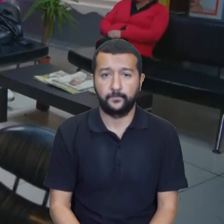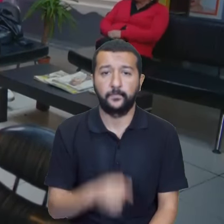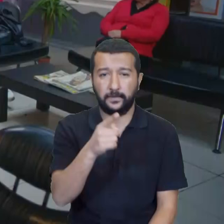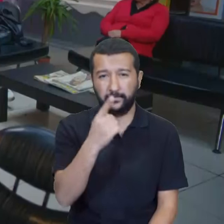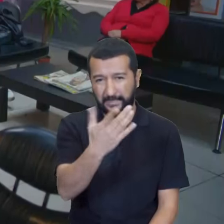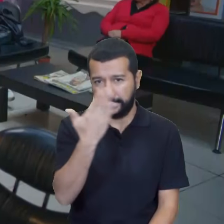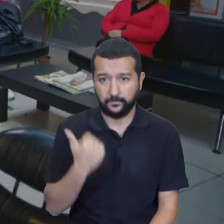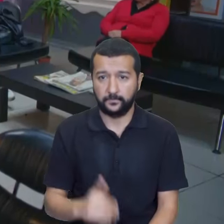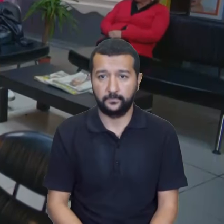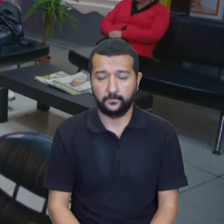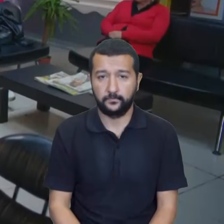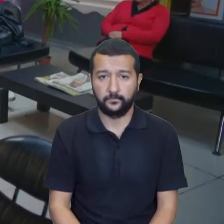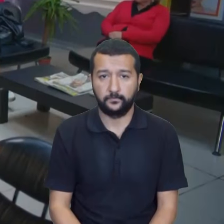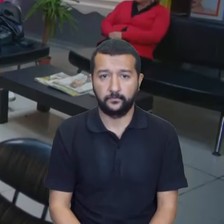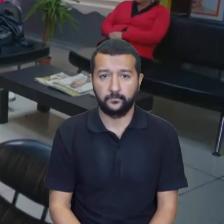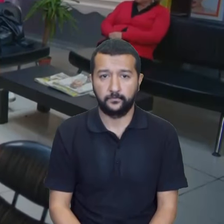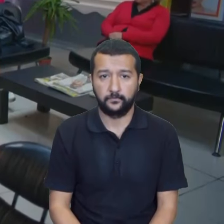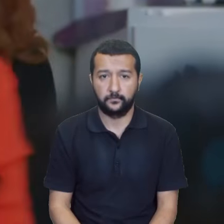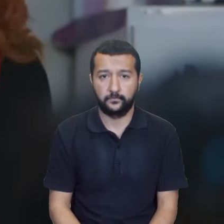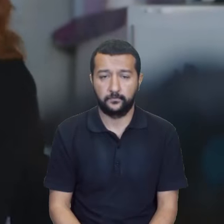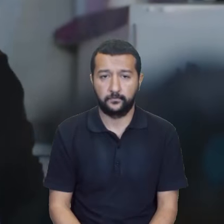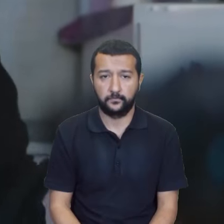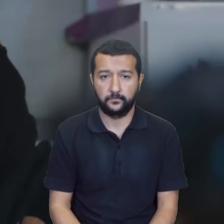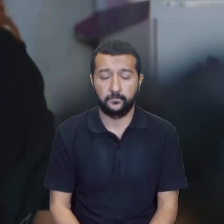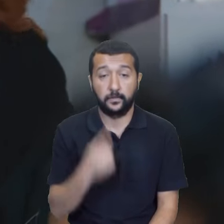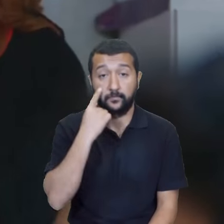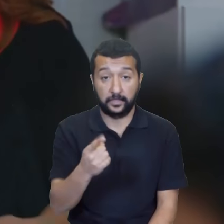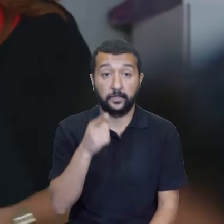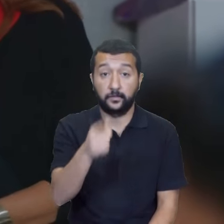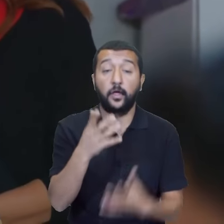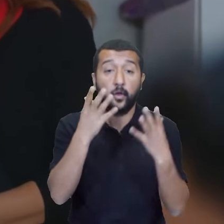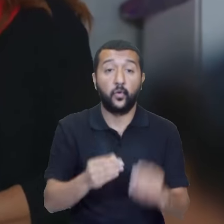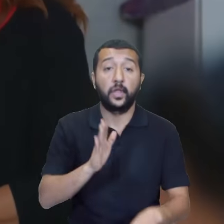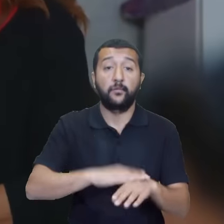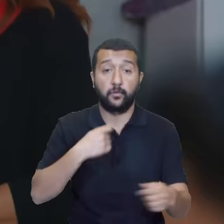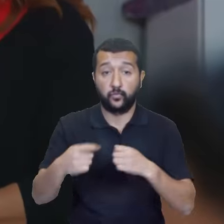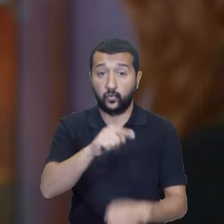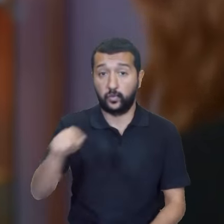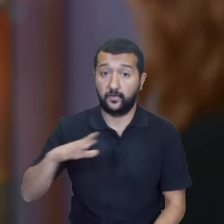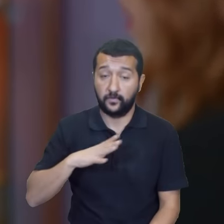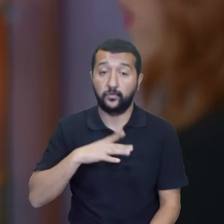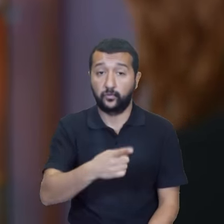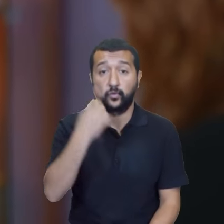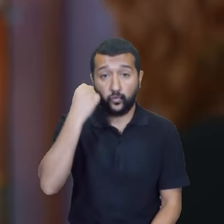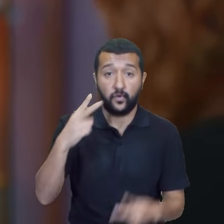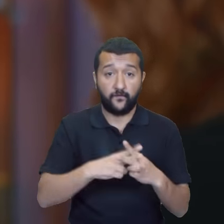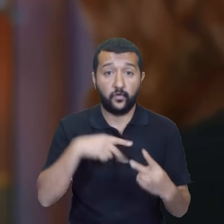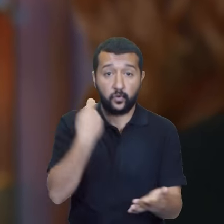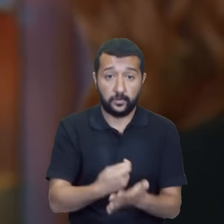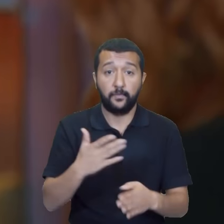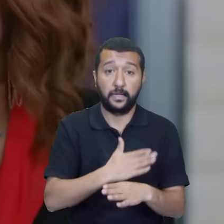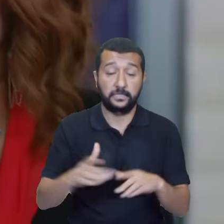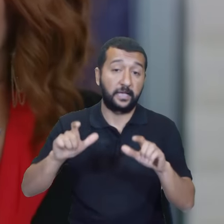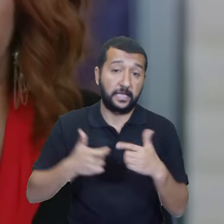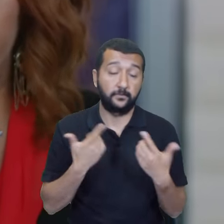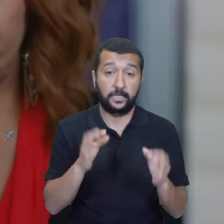Ayşen bir gelir misin? Tarağı bırakıp kenara geçti. Bak. Ne olur yapma yani, müşteriler de var. Yani dün faturaları ödedim. Bir de malzeme